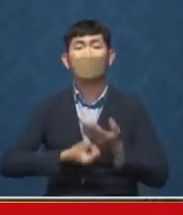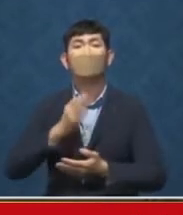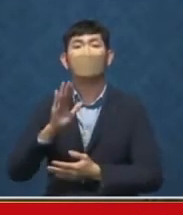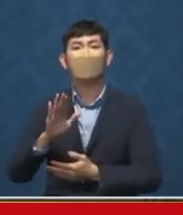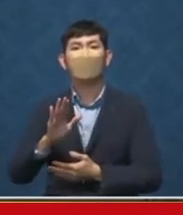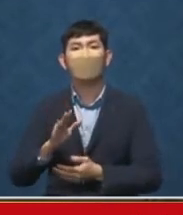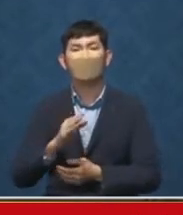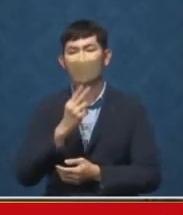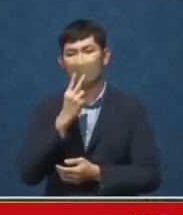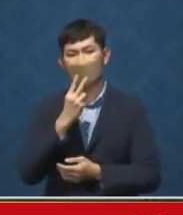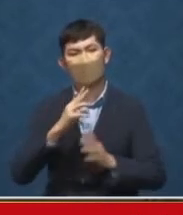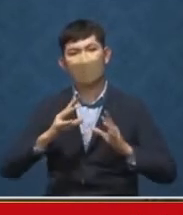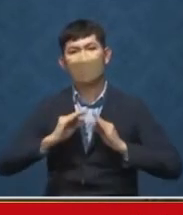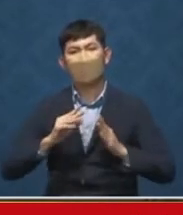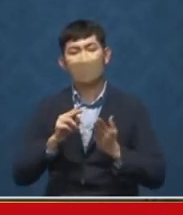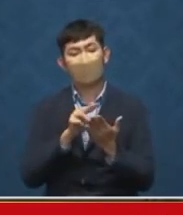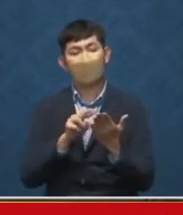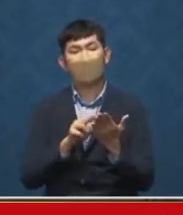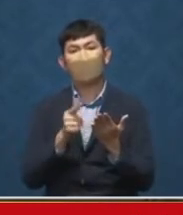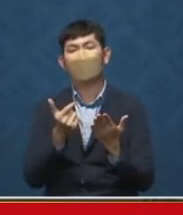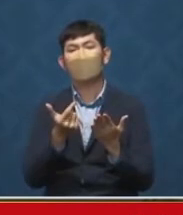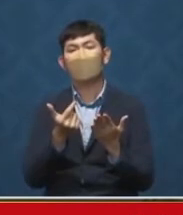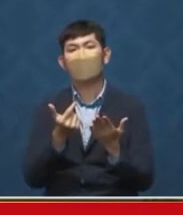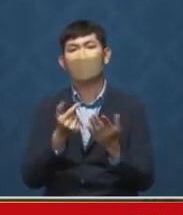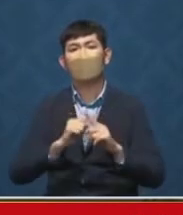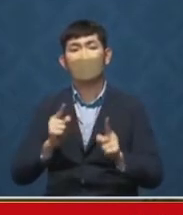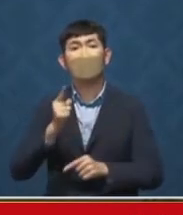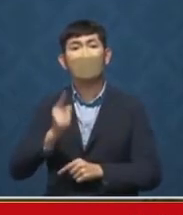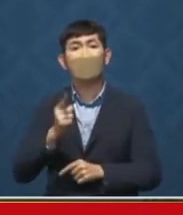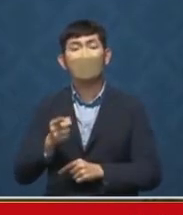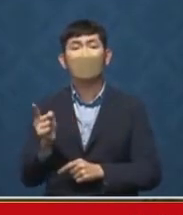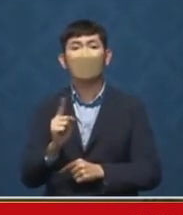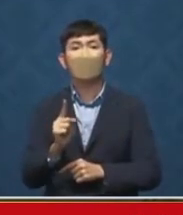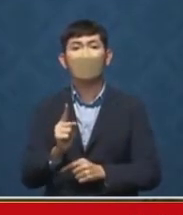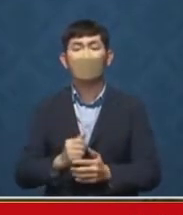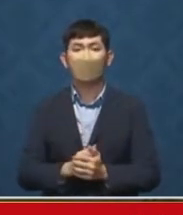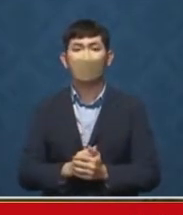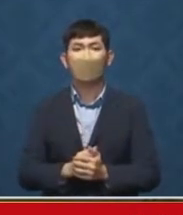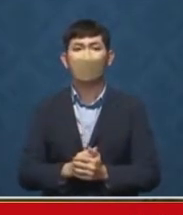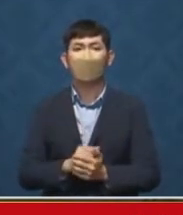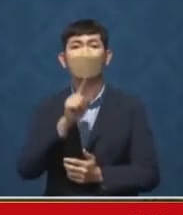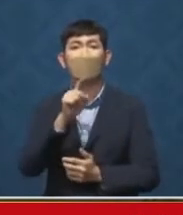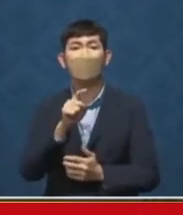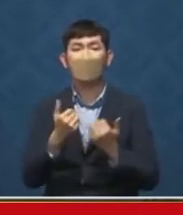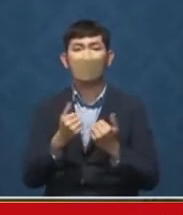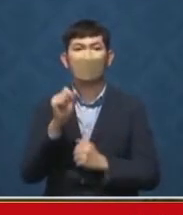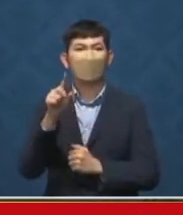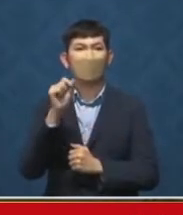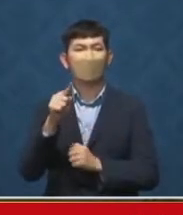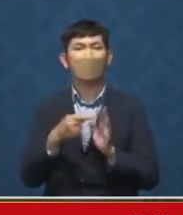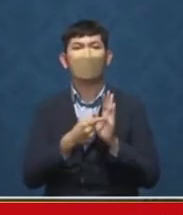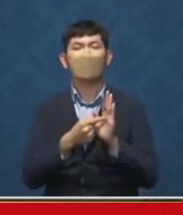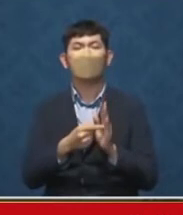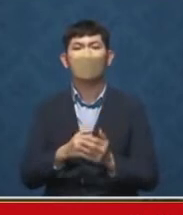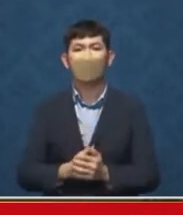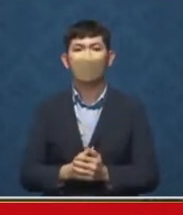งท่านให้ความเห็นอย่างนี้คือพอจะไม่รับแล้วก็เขียนดีเขียนเท่แต่ความจริงแล้วเนี่ยนะครับถ